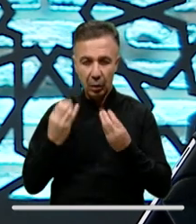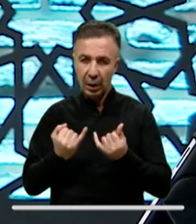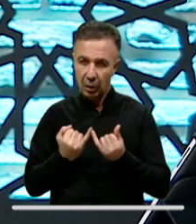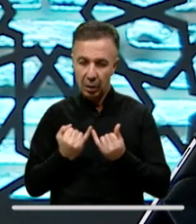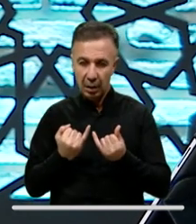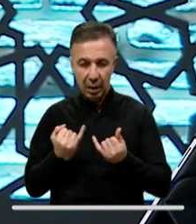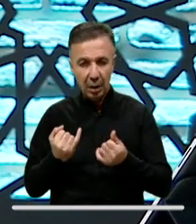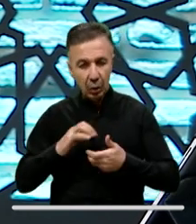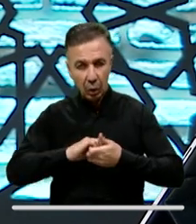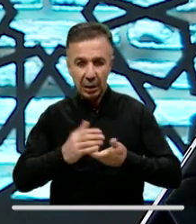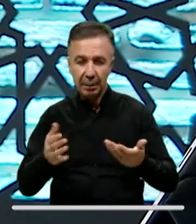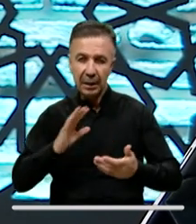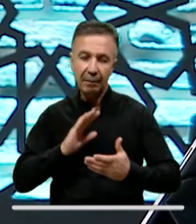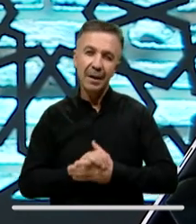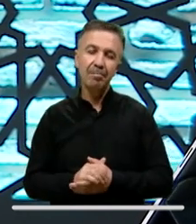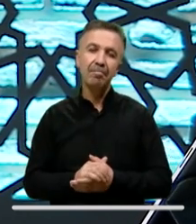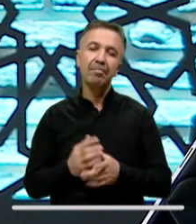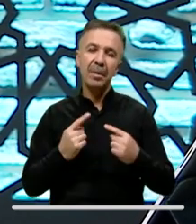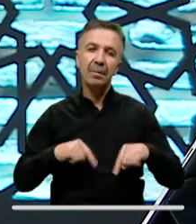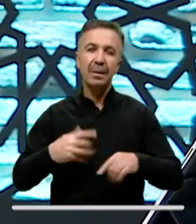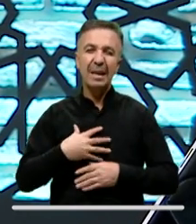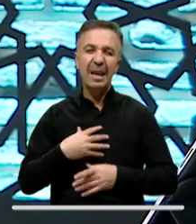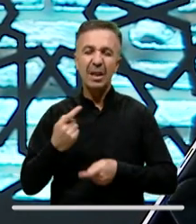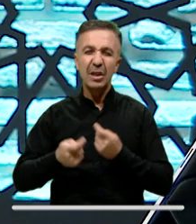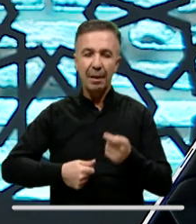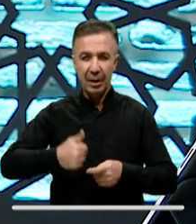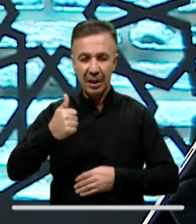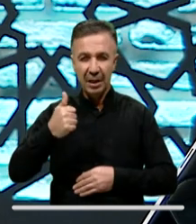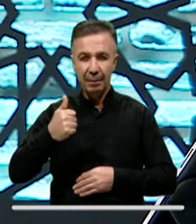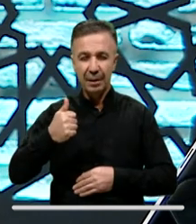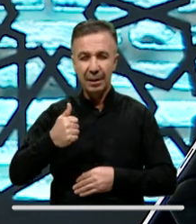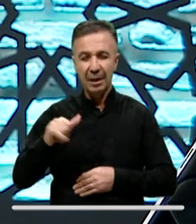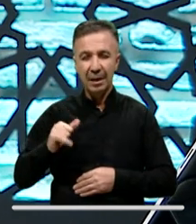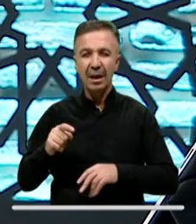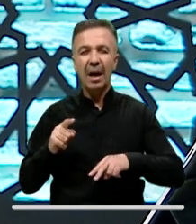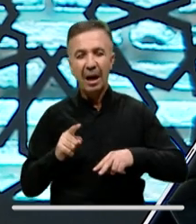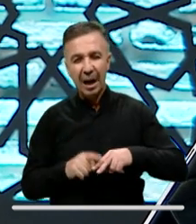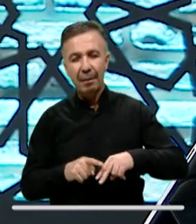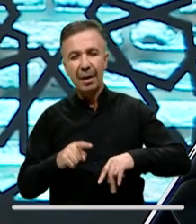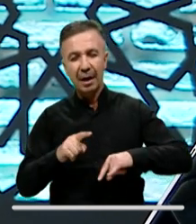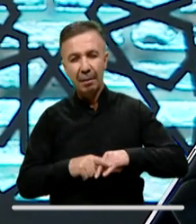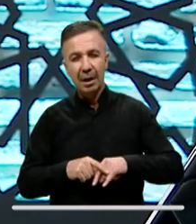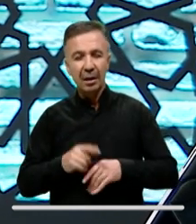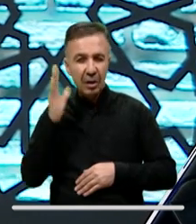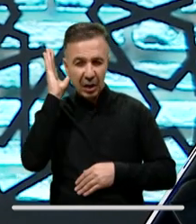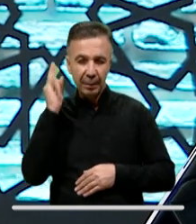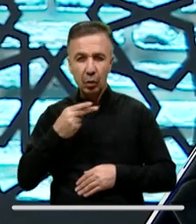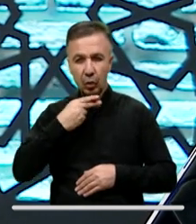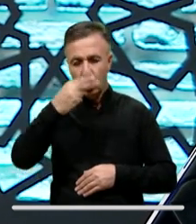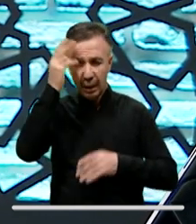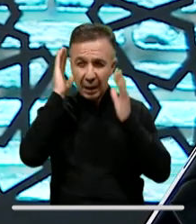var. Mesela bizim Diyanet İşleri Başkanlığımızın yanındaki Ahmet Hamdi Akseki Camii'nde cuma